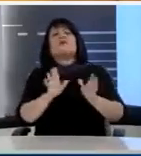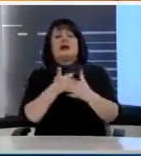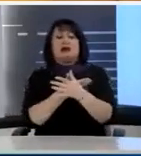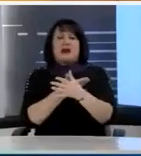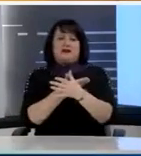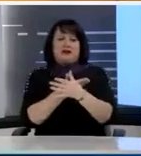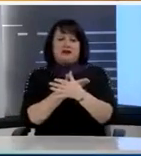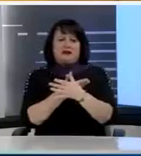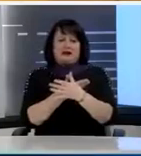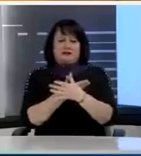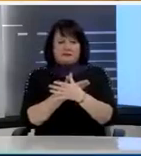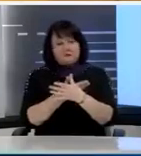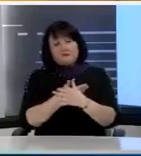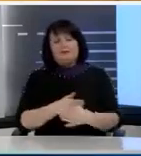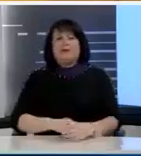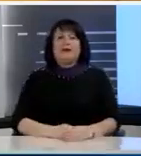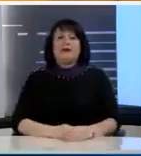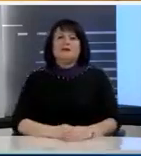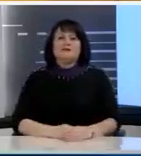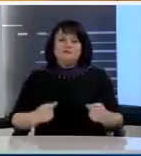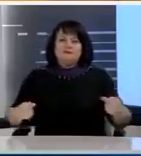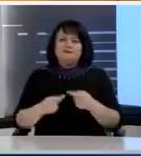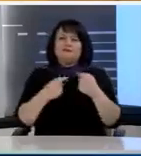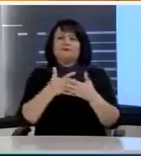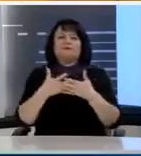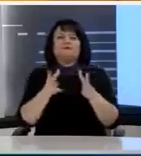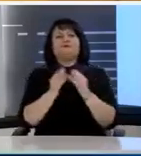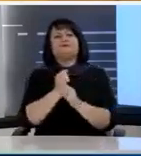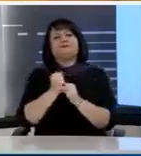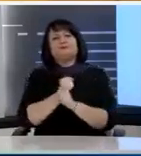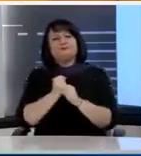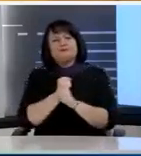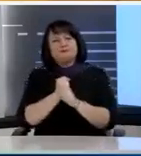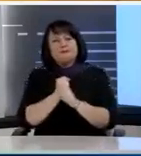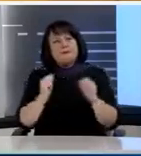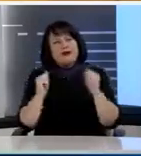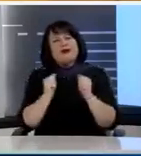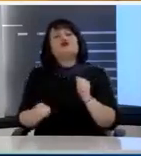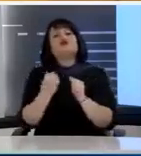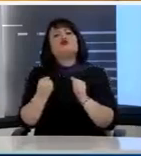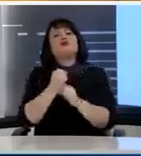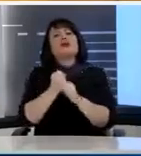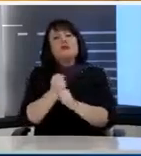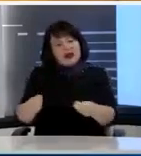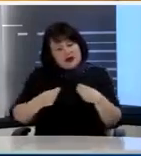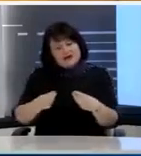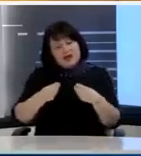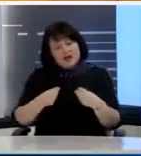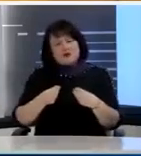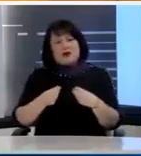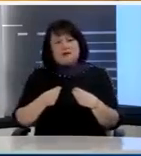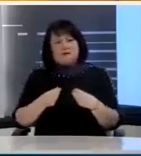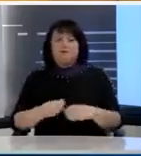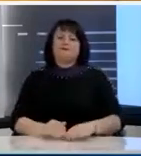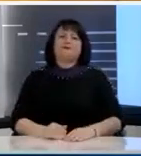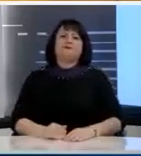μεγάλη διαμάχη με τη φαρμακοβιομηχανία ήταν οι πιέσεις για είσοδο στην Ελλάδα νέων φαρμάκων. Προκειμένου όμως να ξεκινήσουν